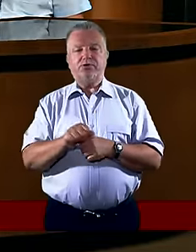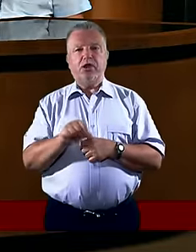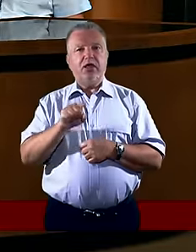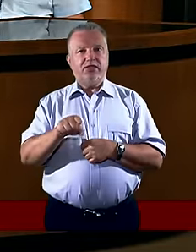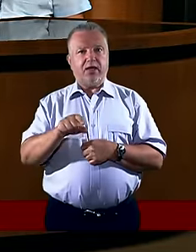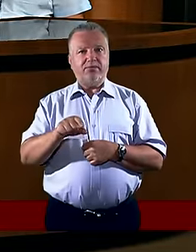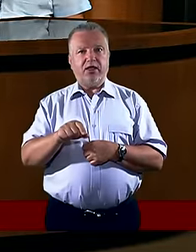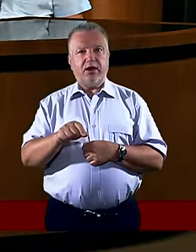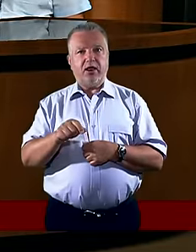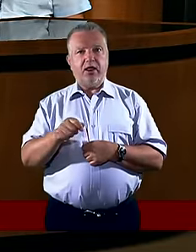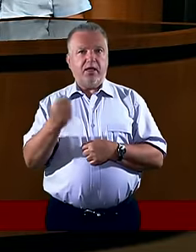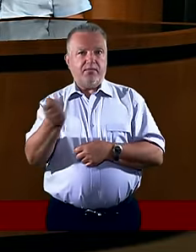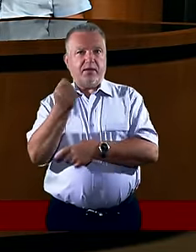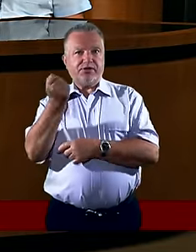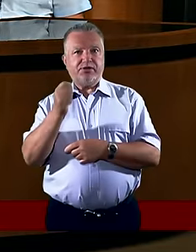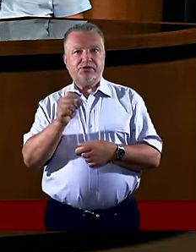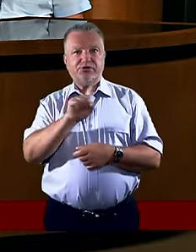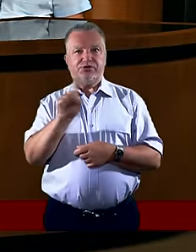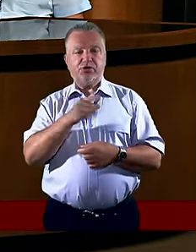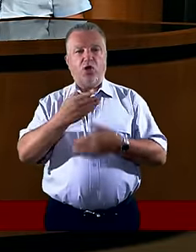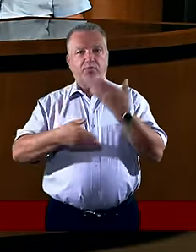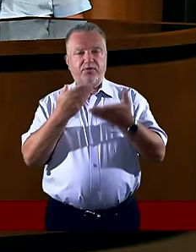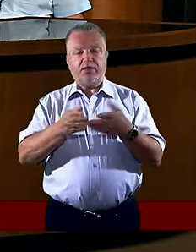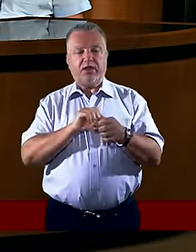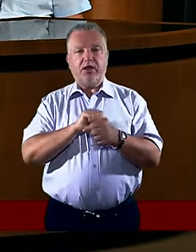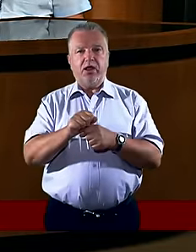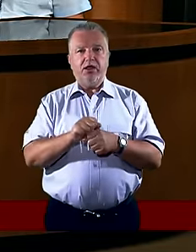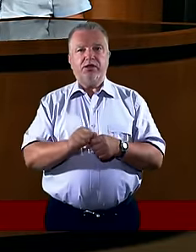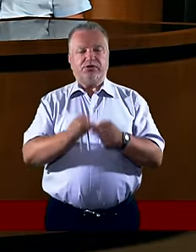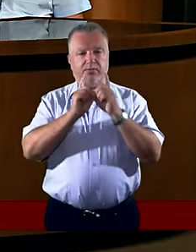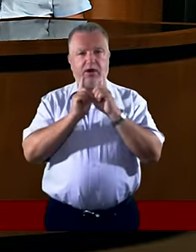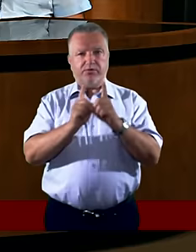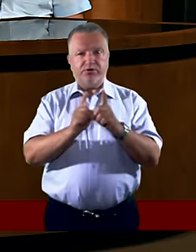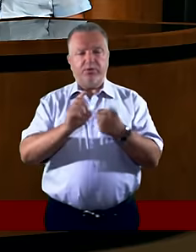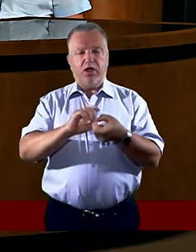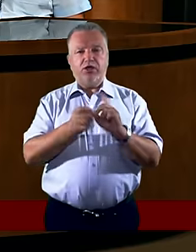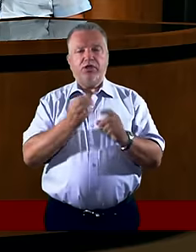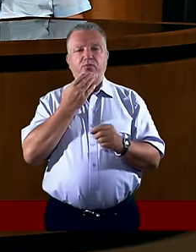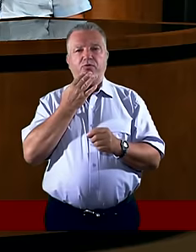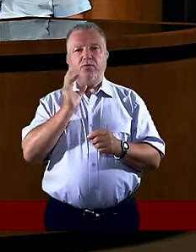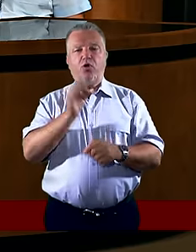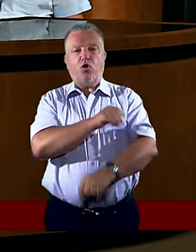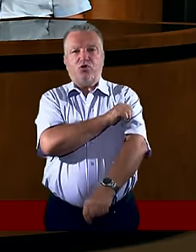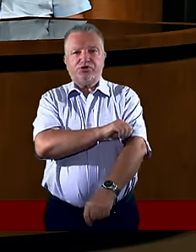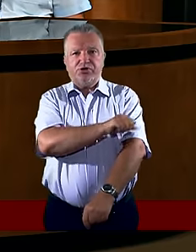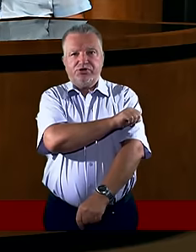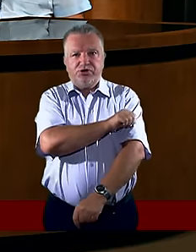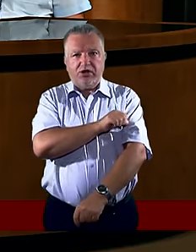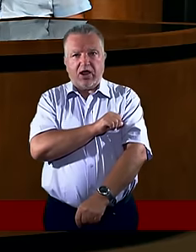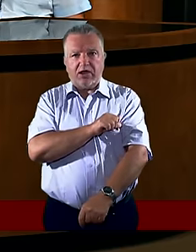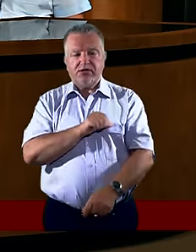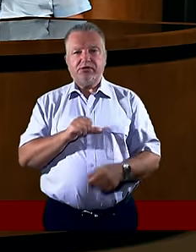jest jakąś osobą bardzo taką autentyczną. Kiedy mówimy o chrześcijaństwie, które ma być takim narzędziem Bożym,